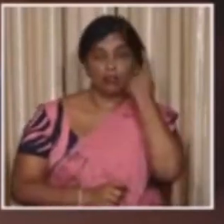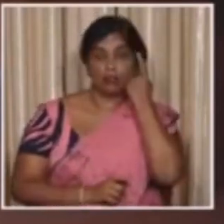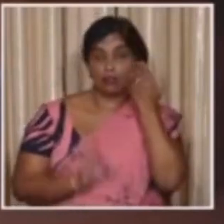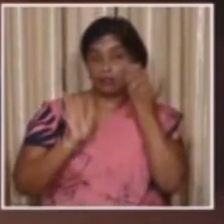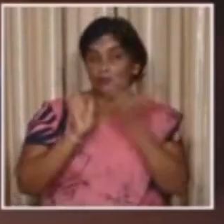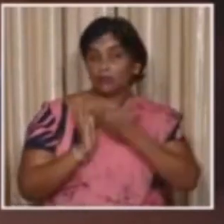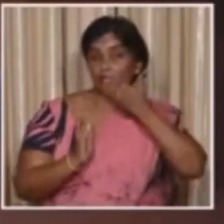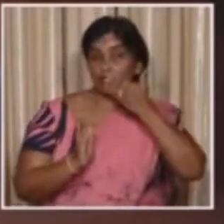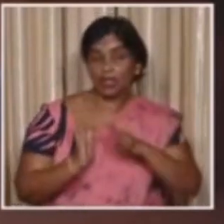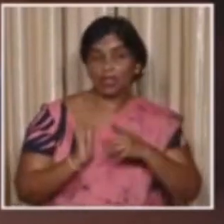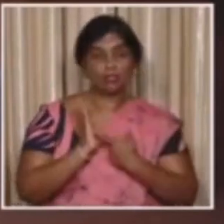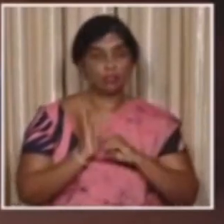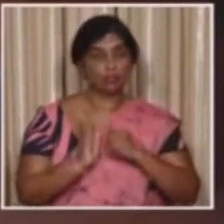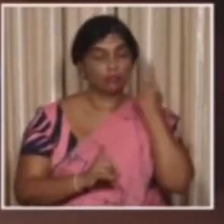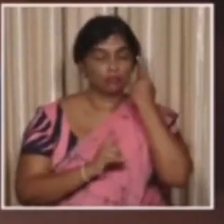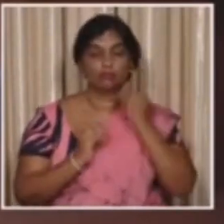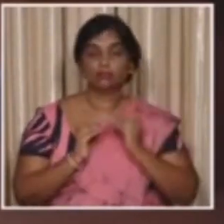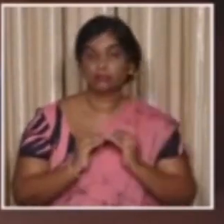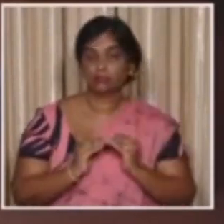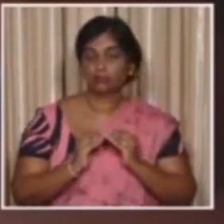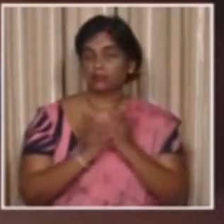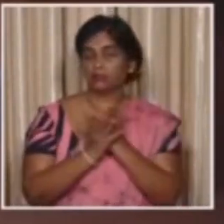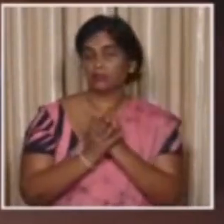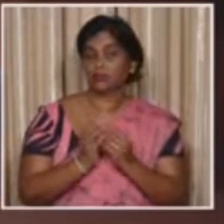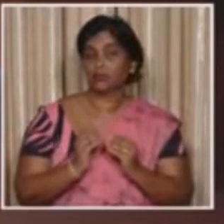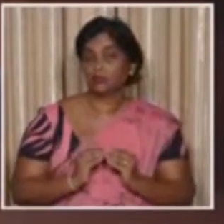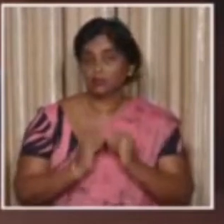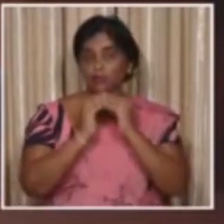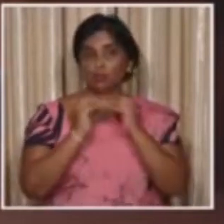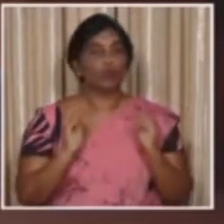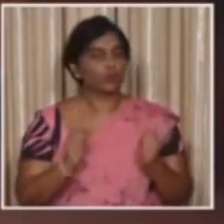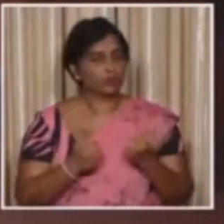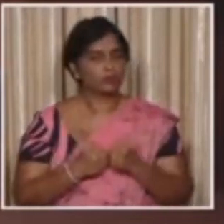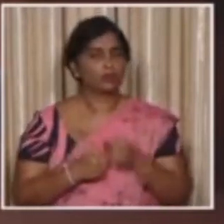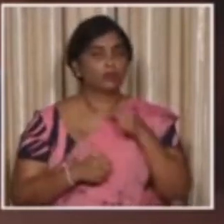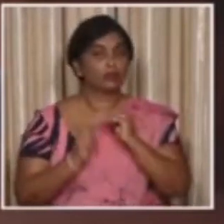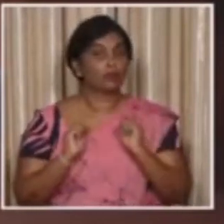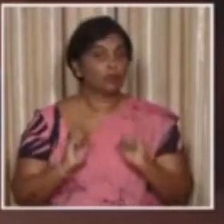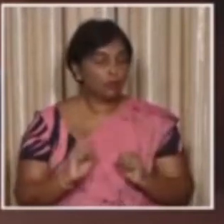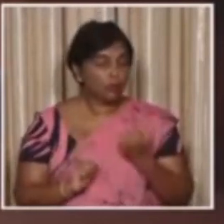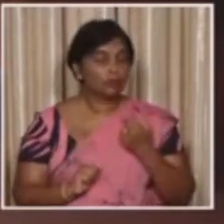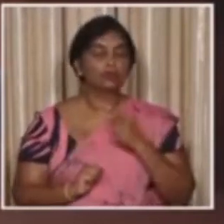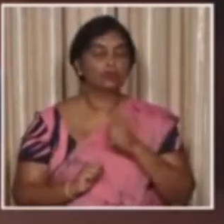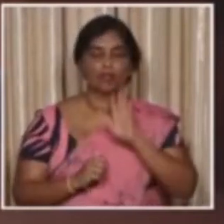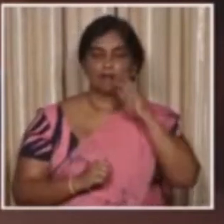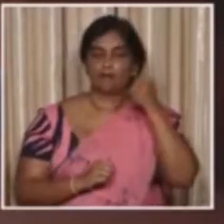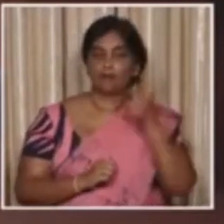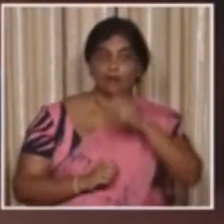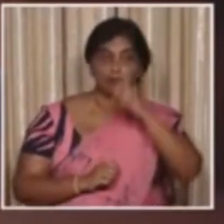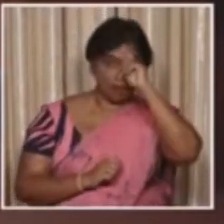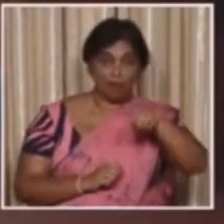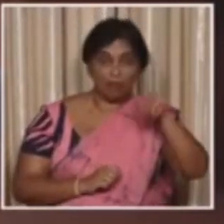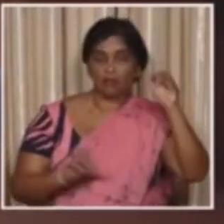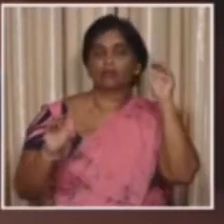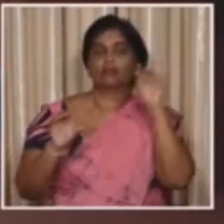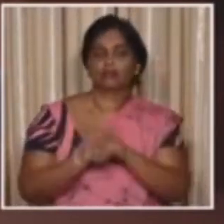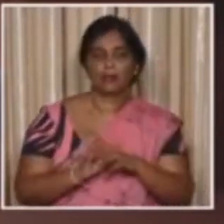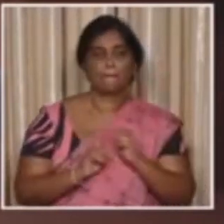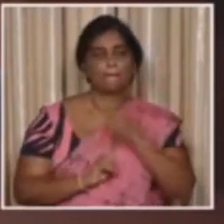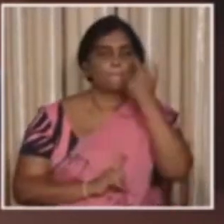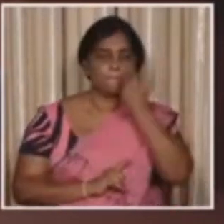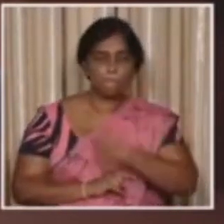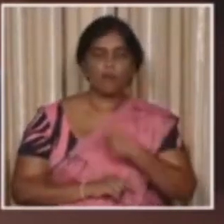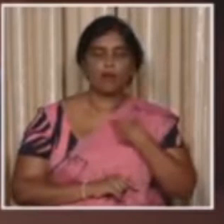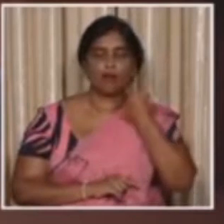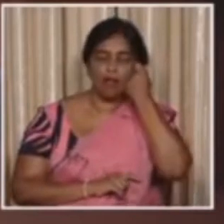dakshatawaya hakiyawa taksinga dubalatama wiwath karala godena hadana prayathnaya e prayathayata ita wedagath mahaturuda meethu thibuna mage paudgalika yojanawak